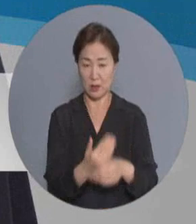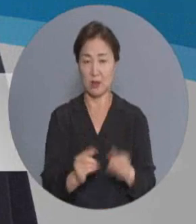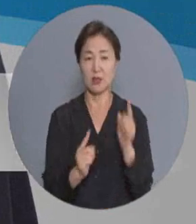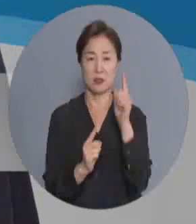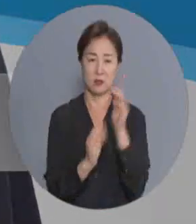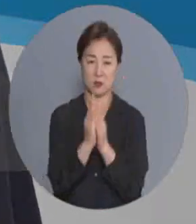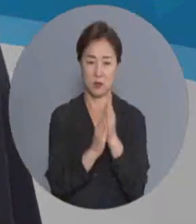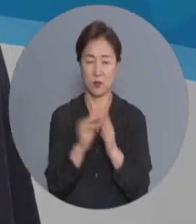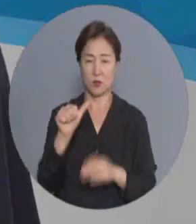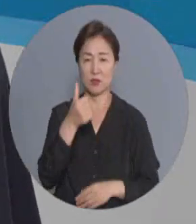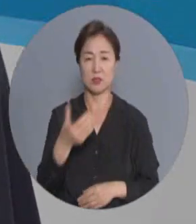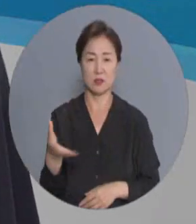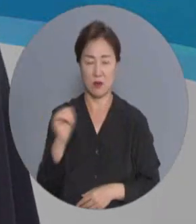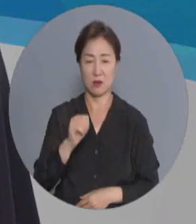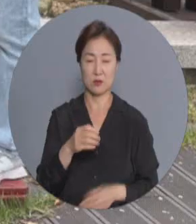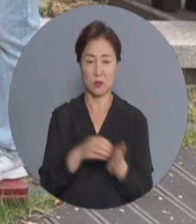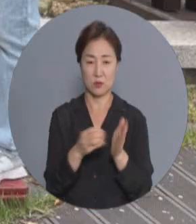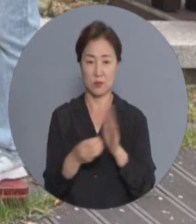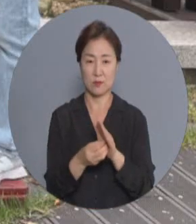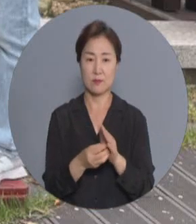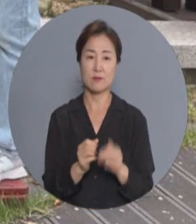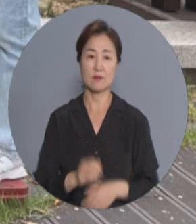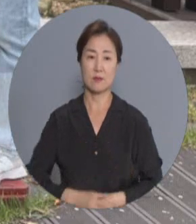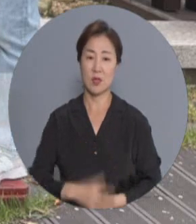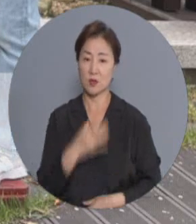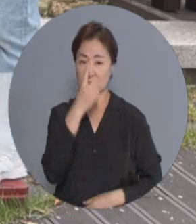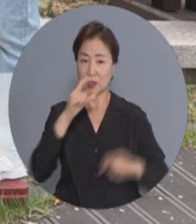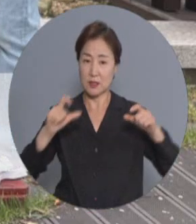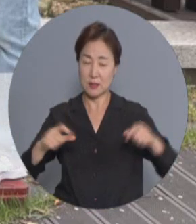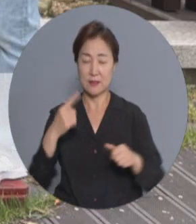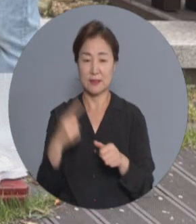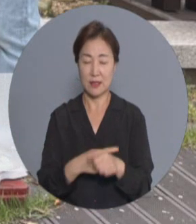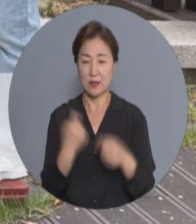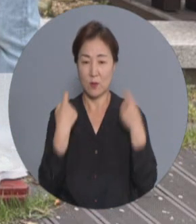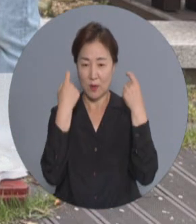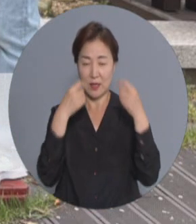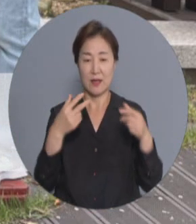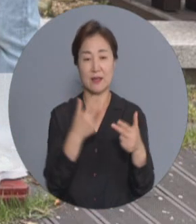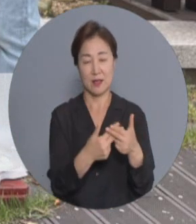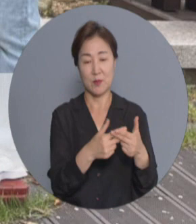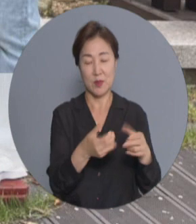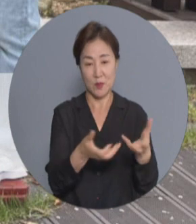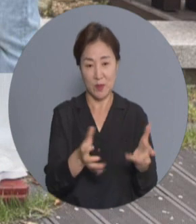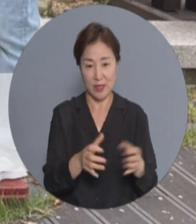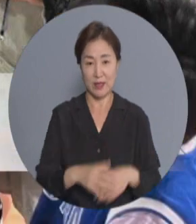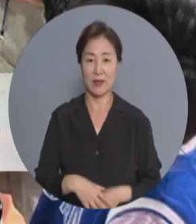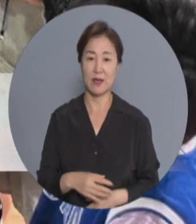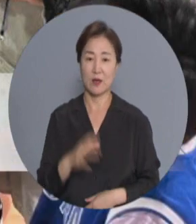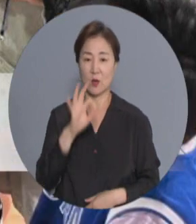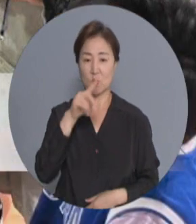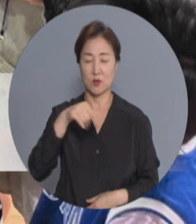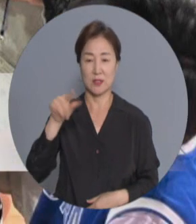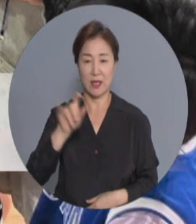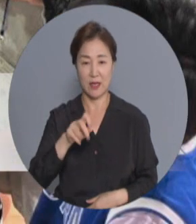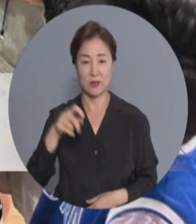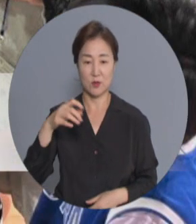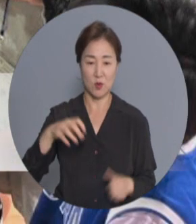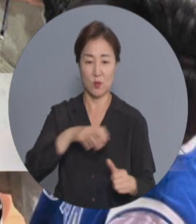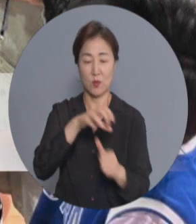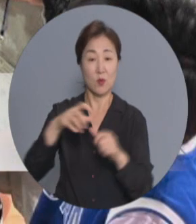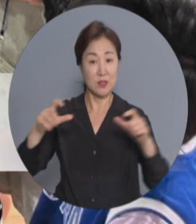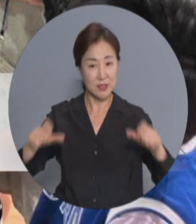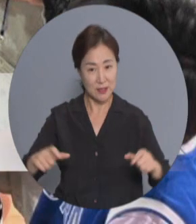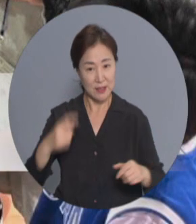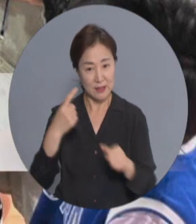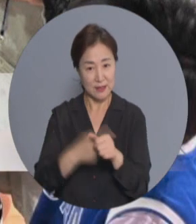가량으로 집계됐습니다 순천만 생태관광 협의회가 유네스코 국제 보호 지역에 생태환경 교육을 위해